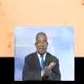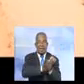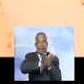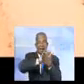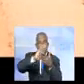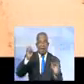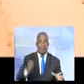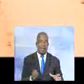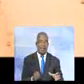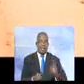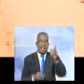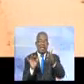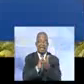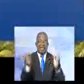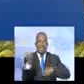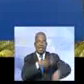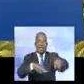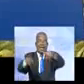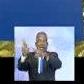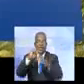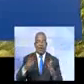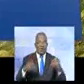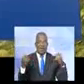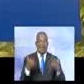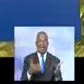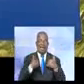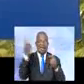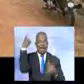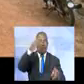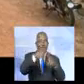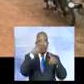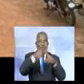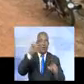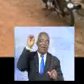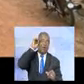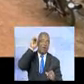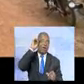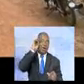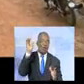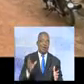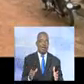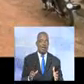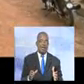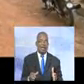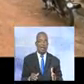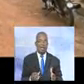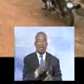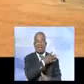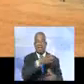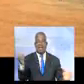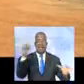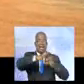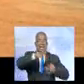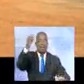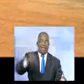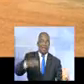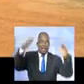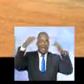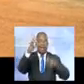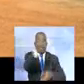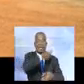baptisée avenue Alassane Ouattara du nom du président de la République. Le spirituel est par ailleurs présent. La plupart des